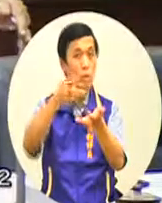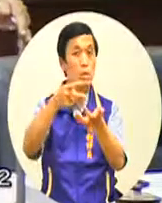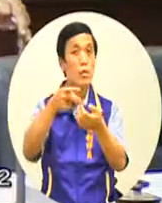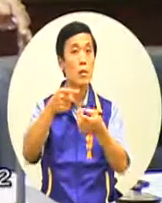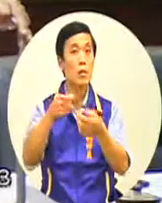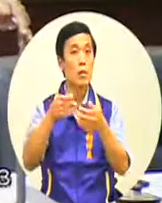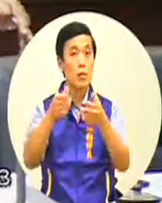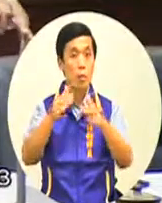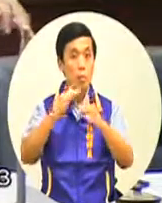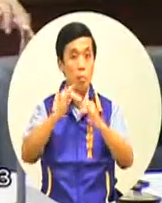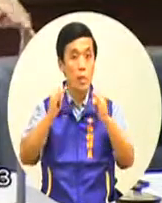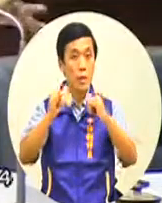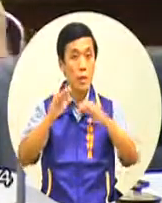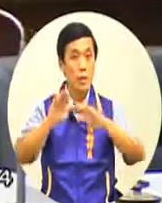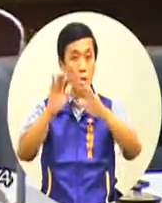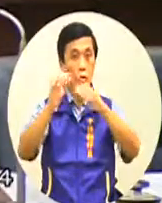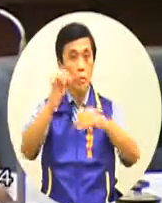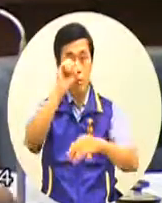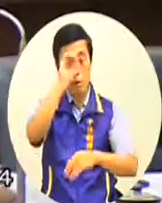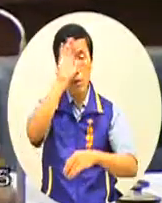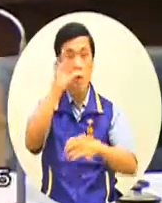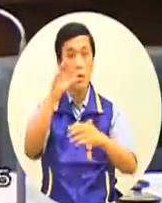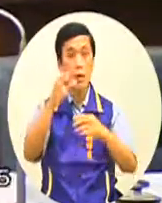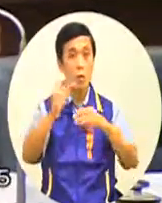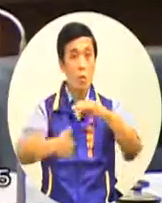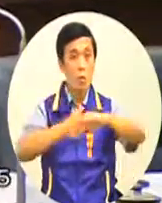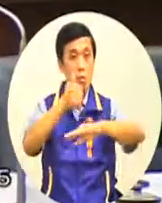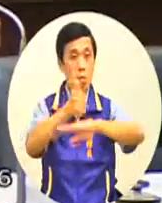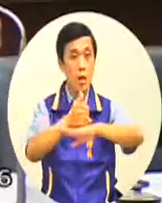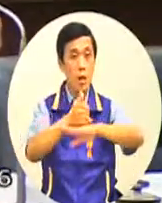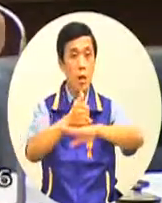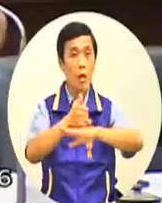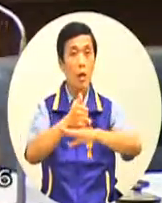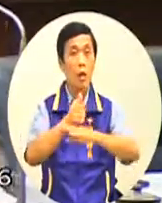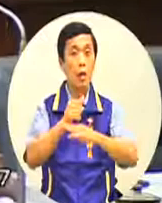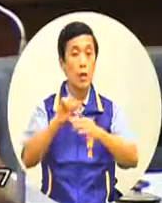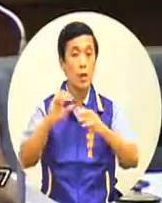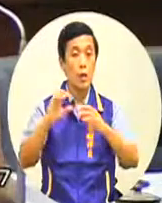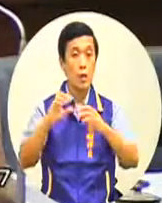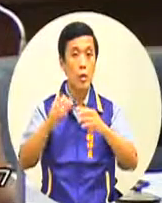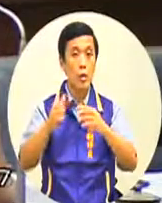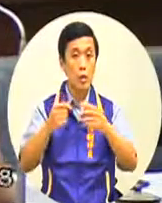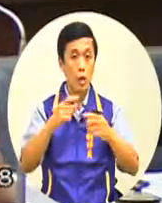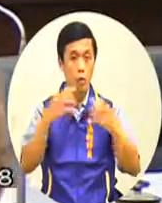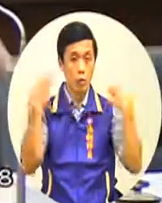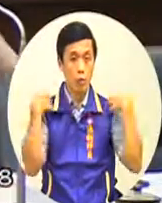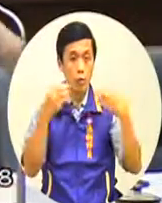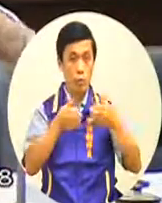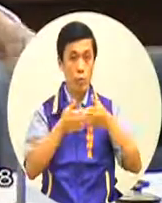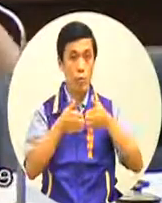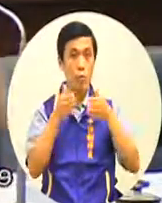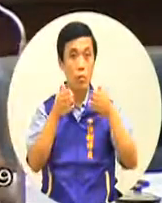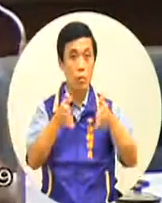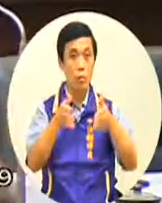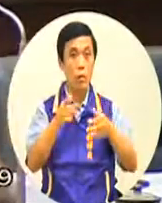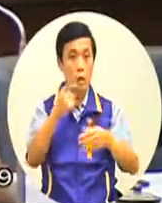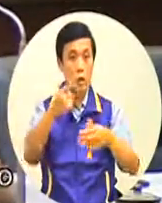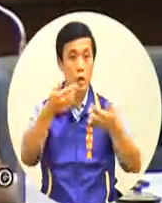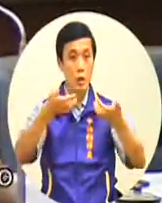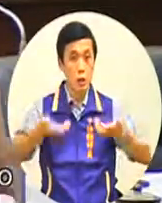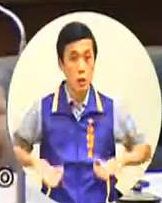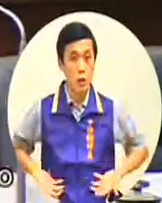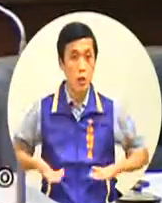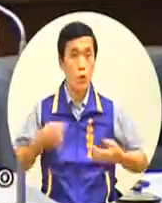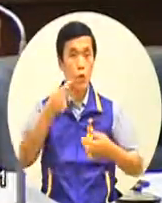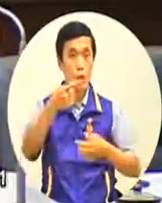样的完全执政就要完全负责任。那不管怎样，这个一休一立毕竟这个权是在中